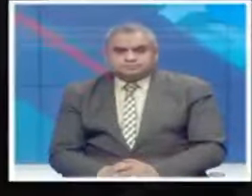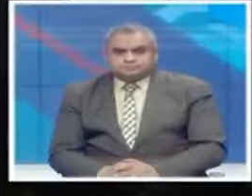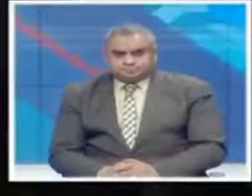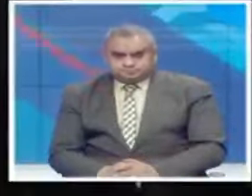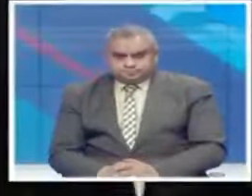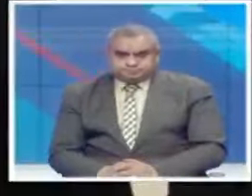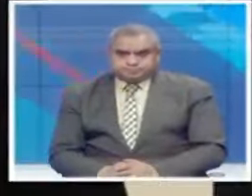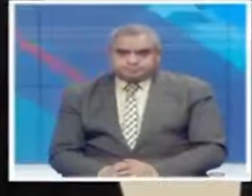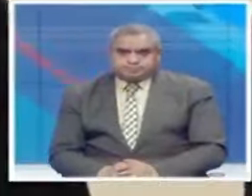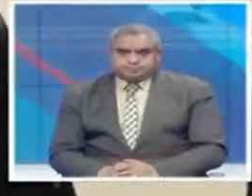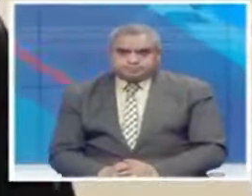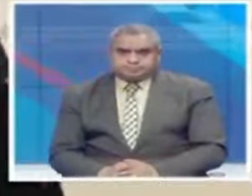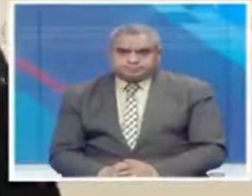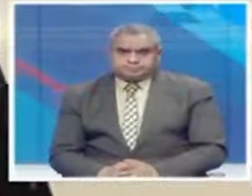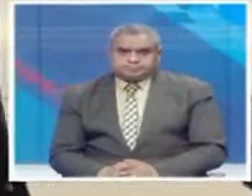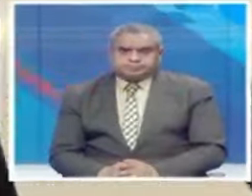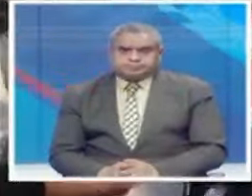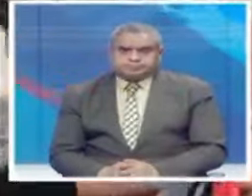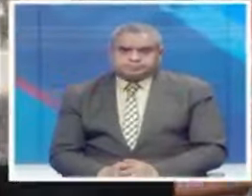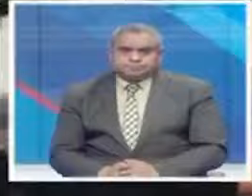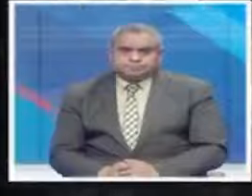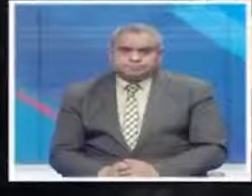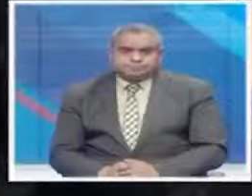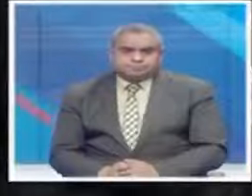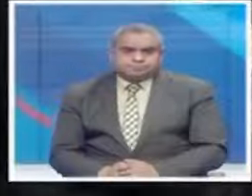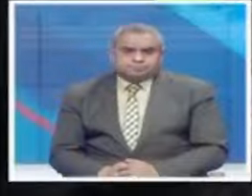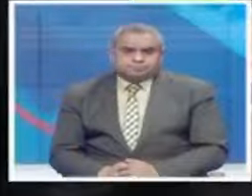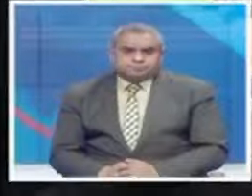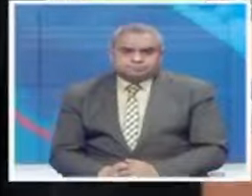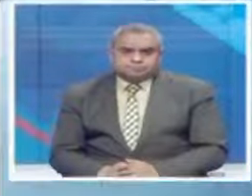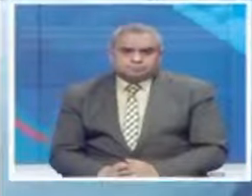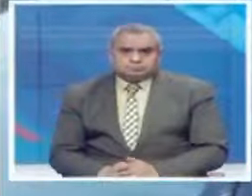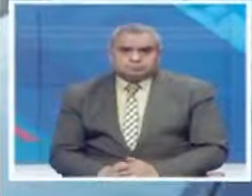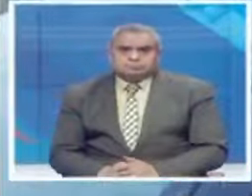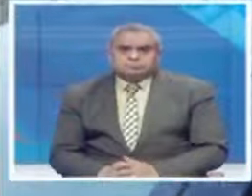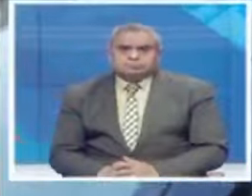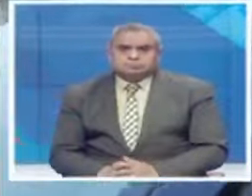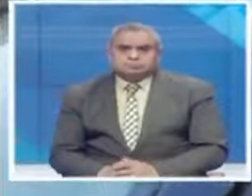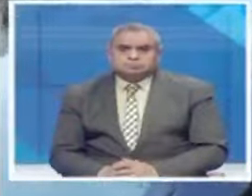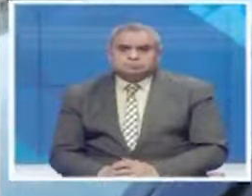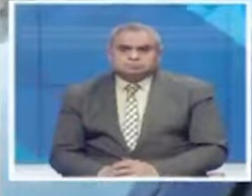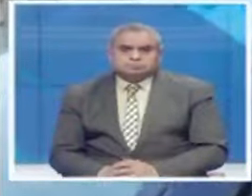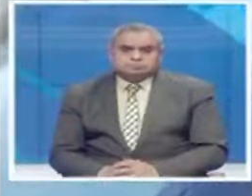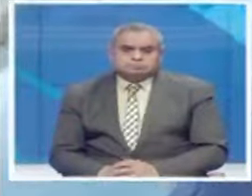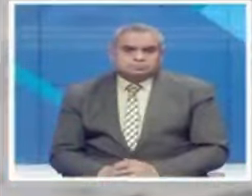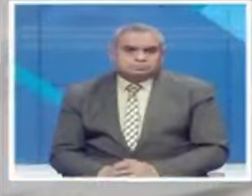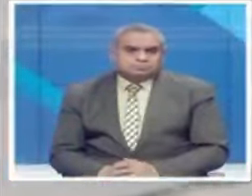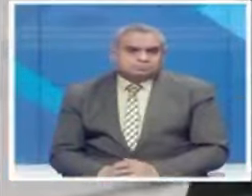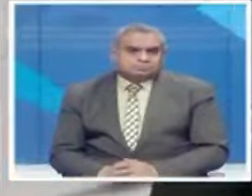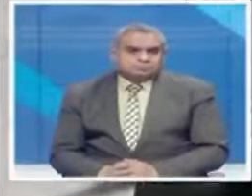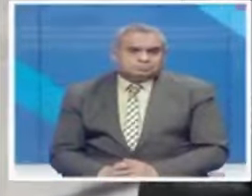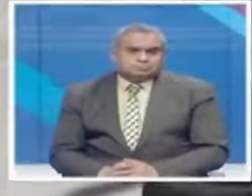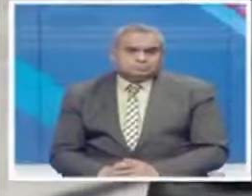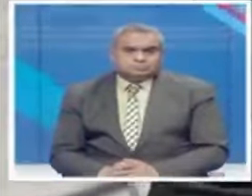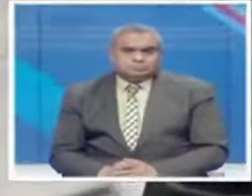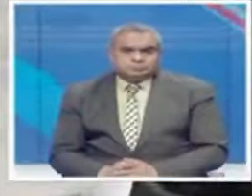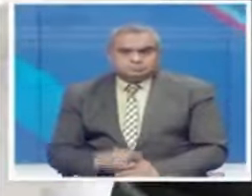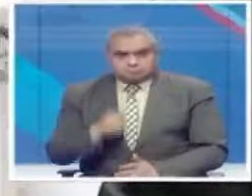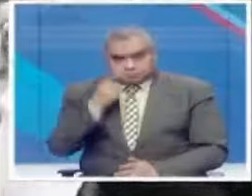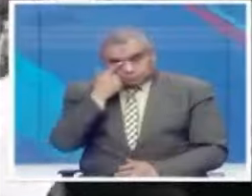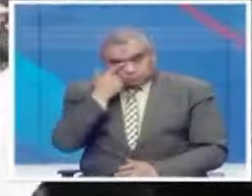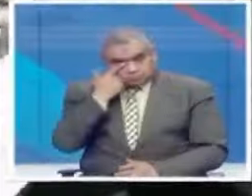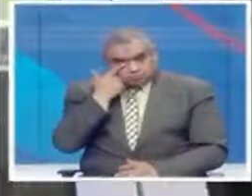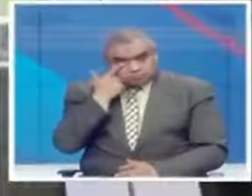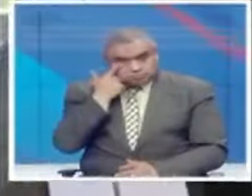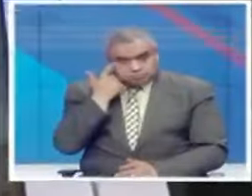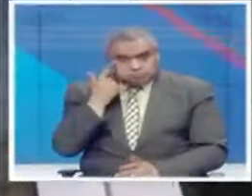مقدر قيمه بلده وشايل لها 100,000 جنيه، على حبها من يوم ما اتولدوا جيل